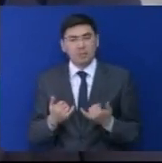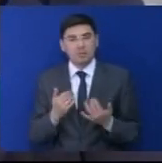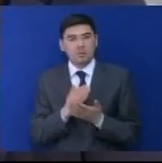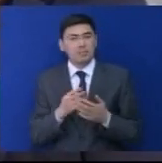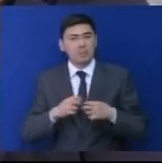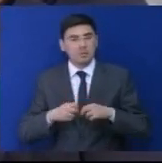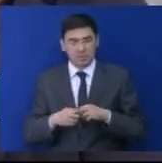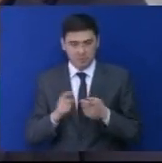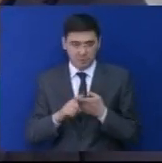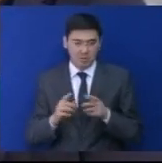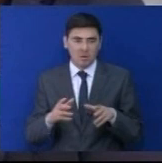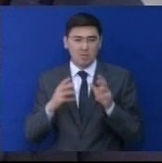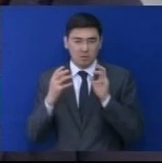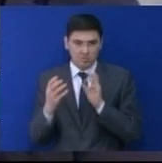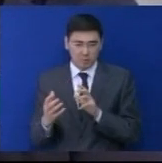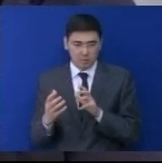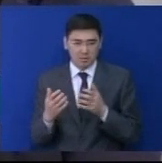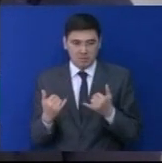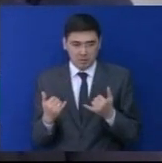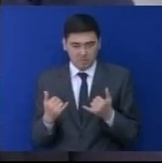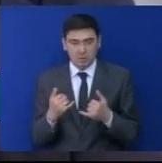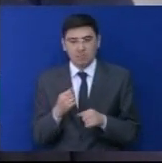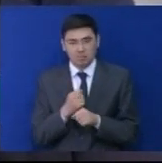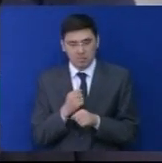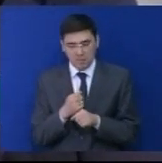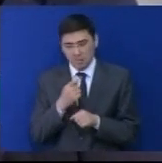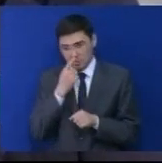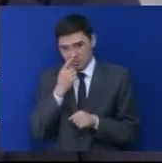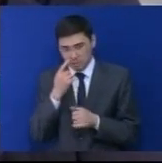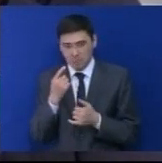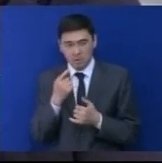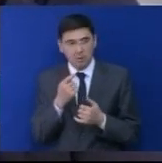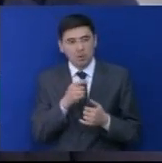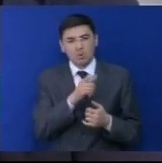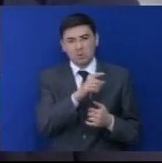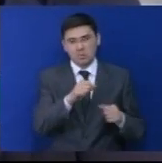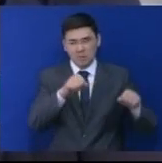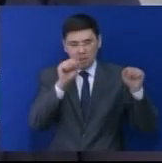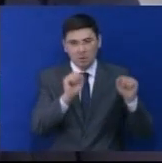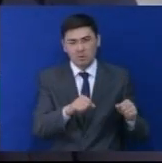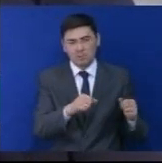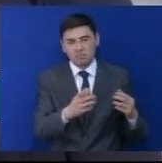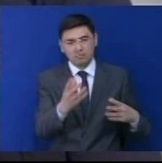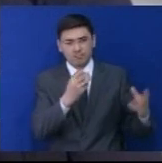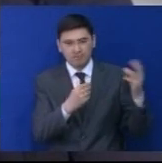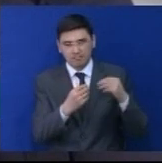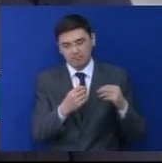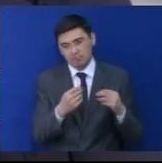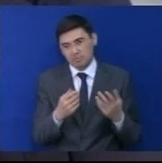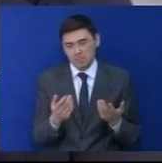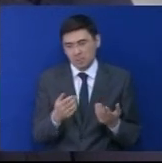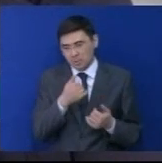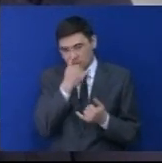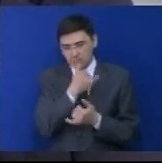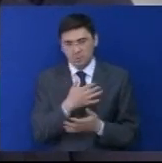средства, то есть мы над этим работаем, потому что город пока не в состоянии вместить большое количество людей.